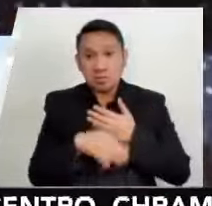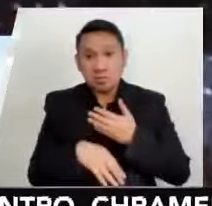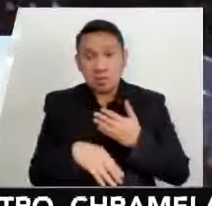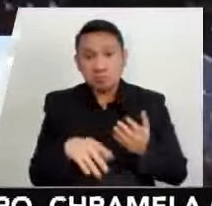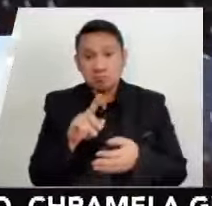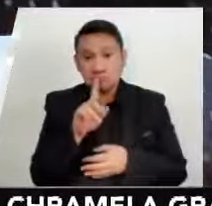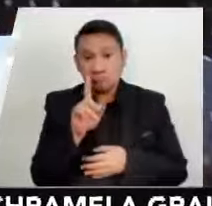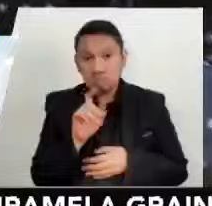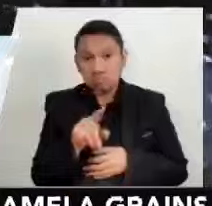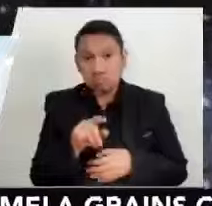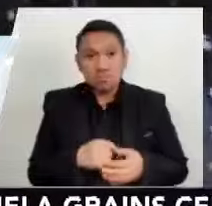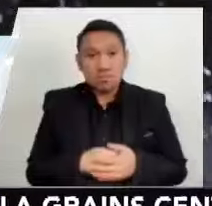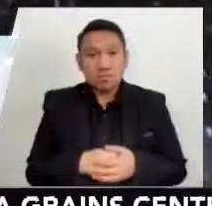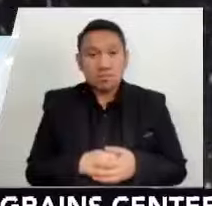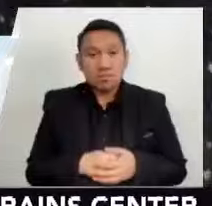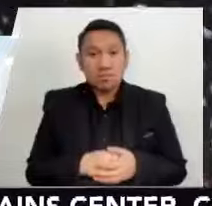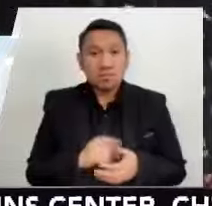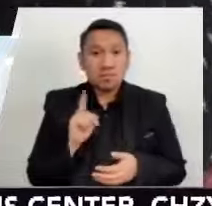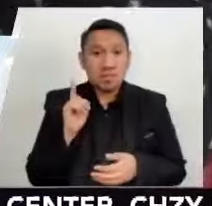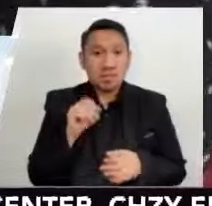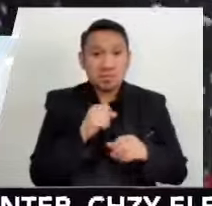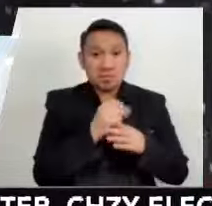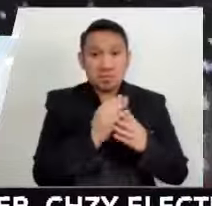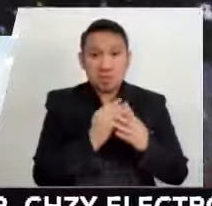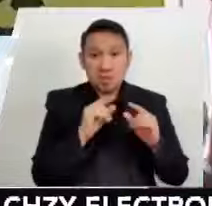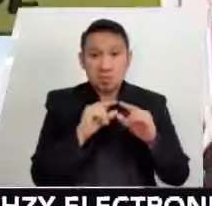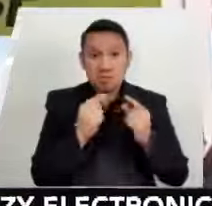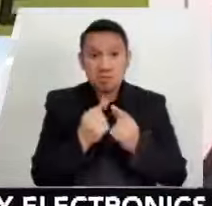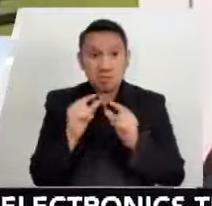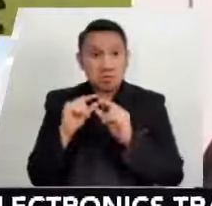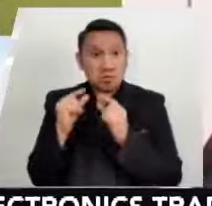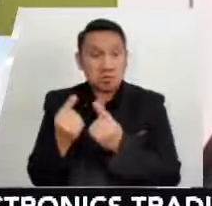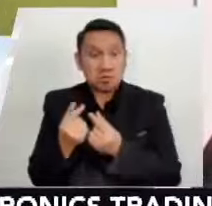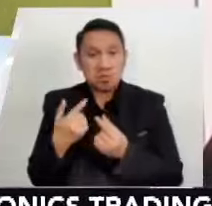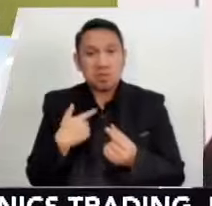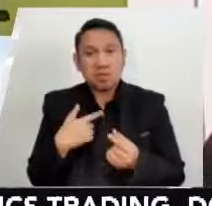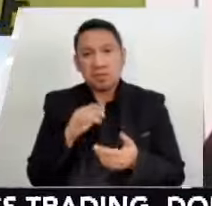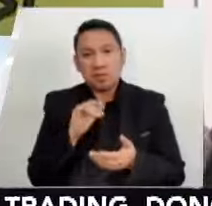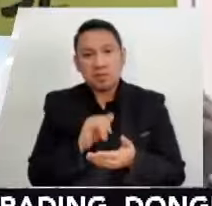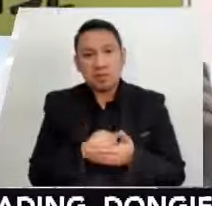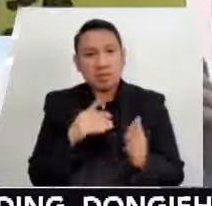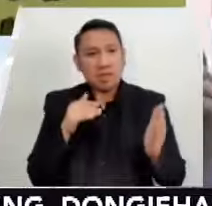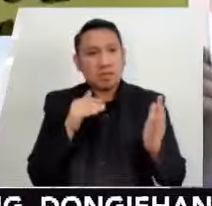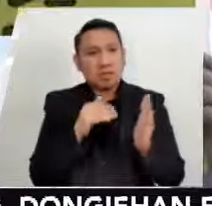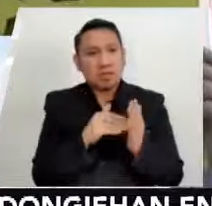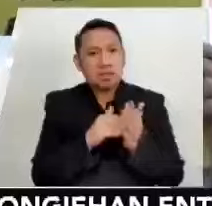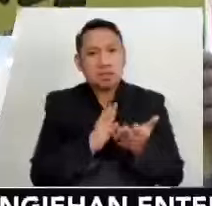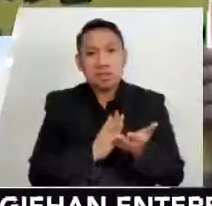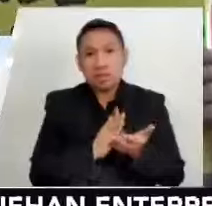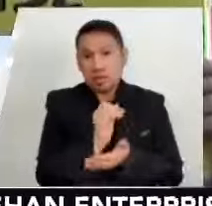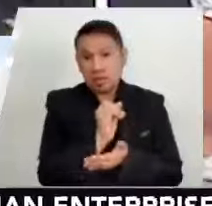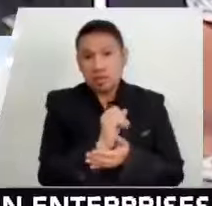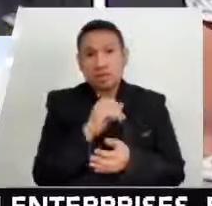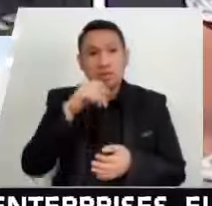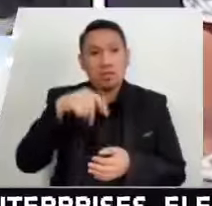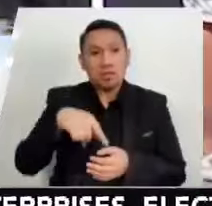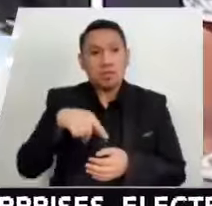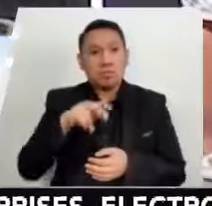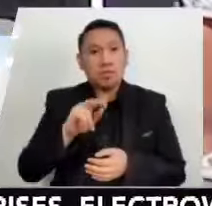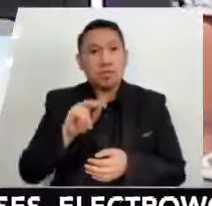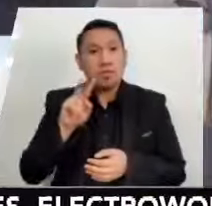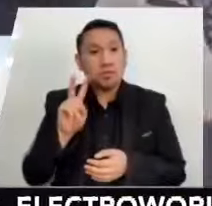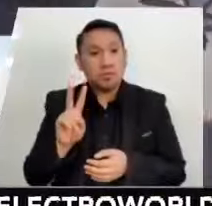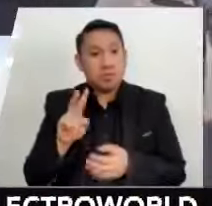petition, iginiit ng ilang grupo na paglabag sa karapatan ng mga tsuper at operator ang PUV modernization. Nais din